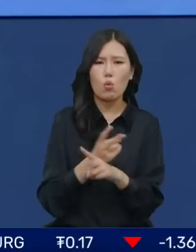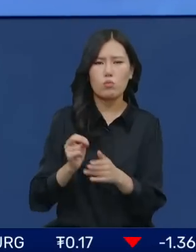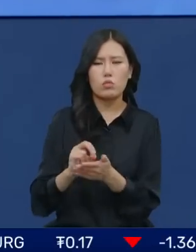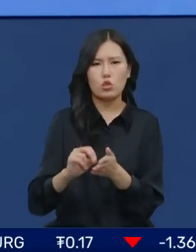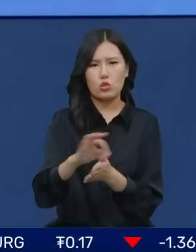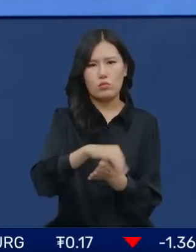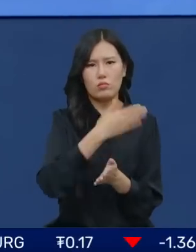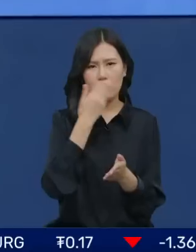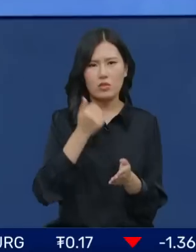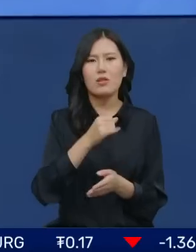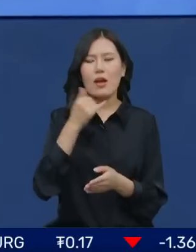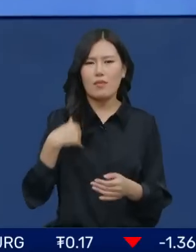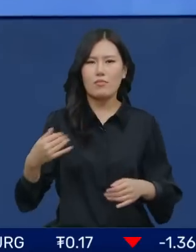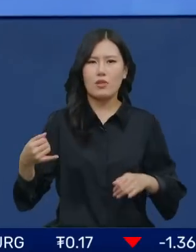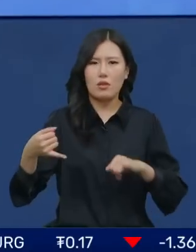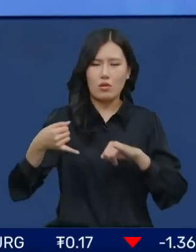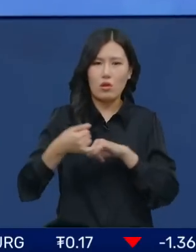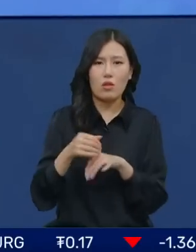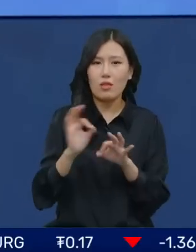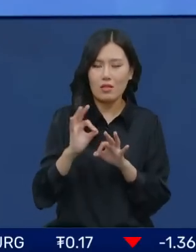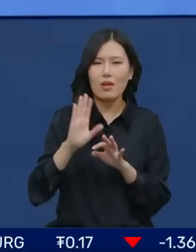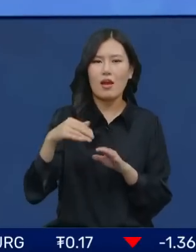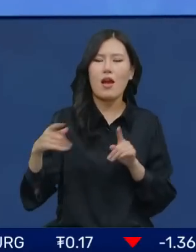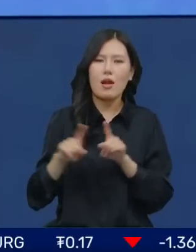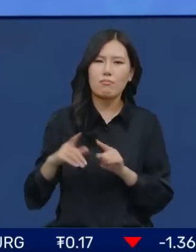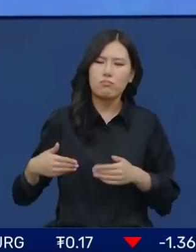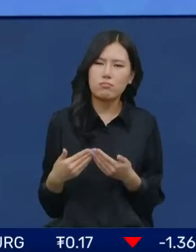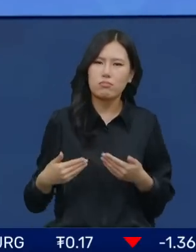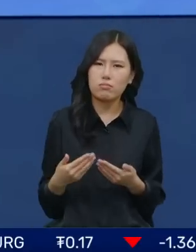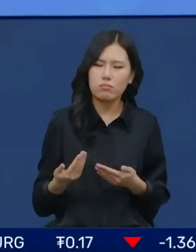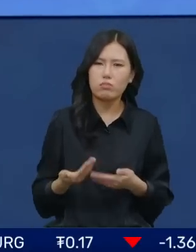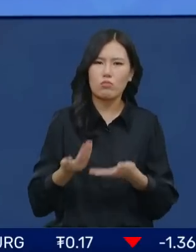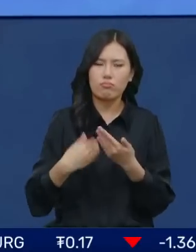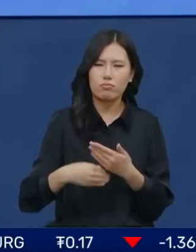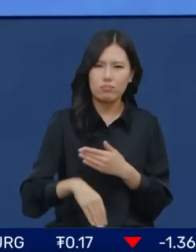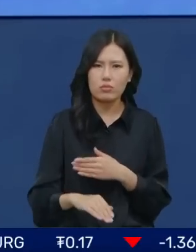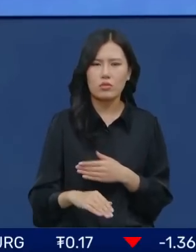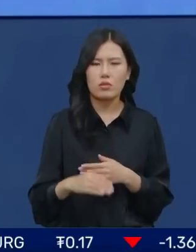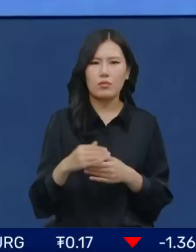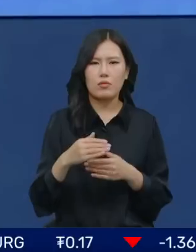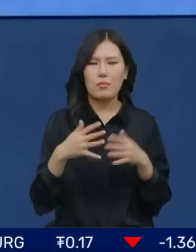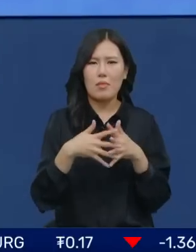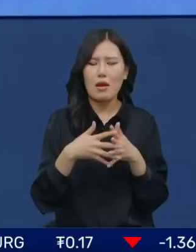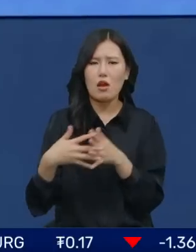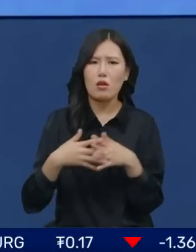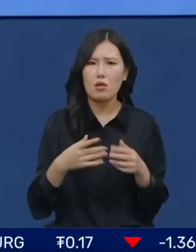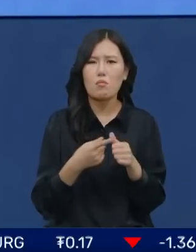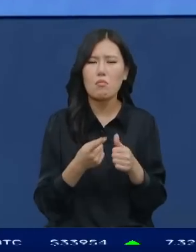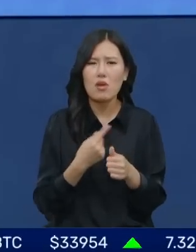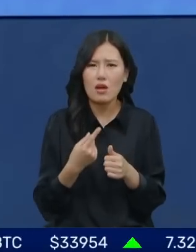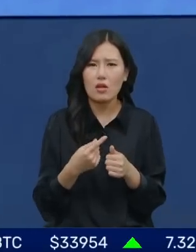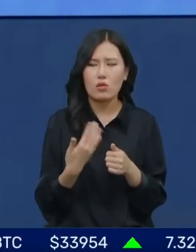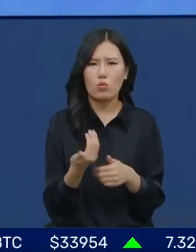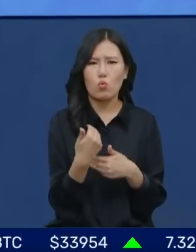бүлийн харилцаанд орсон ч гэсэндэ гэрэлтэй батлуулаагүй салах тохиолдолд эдгэрэнгөө эрхэн хуваах, хүүхдээ хэн асраа халамжлах гэх мэт асуудлууд